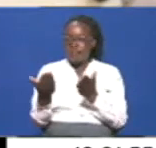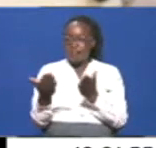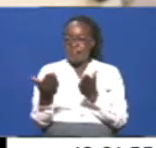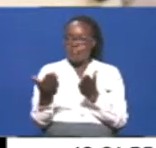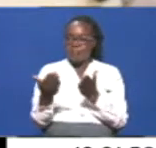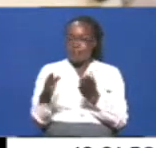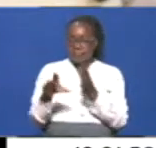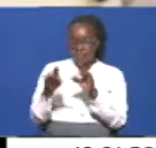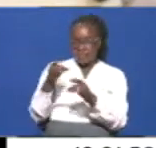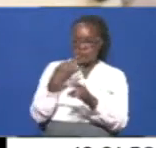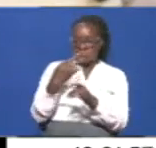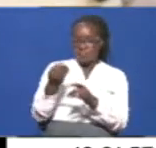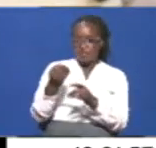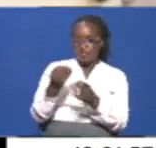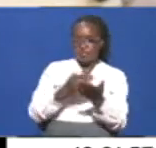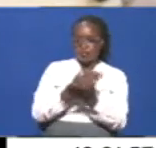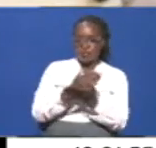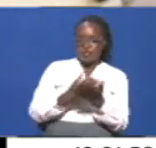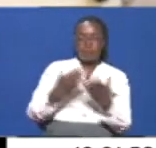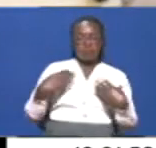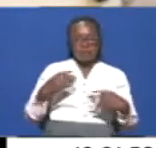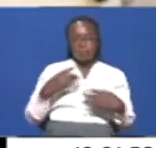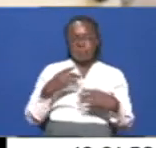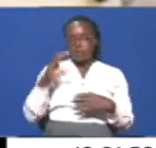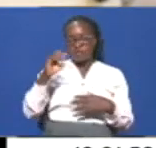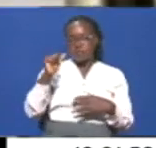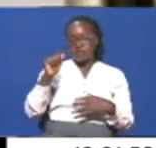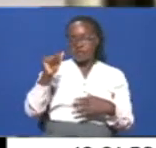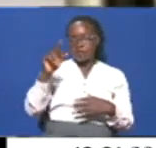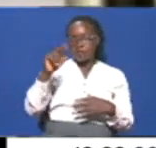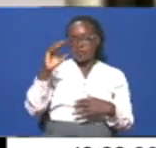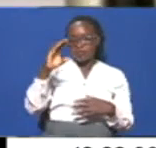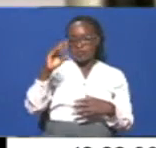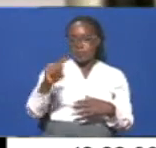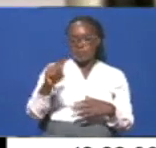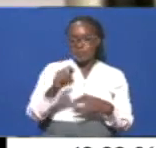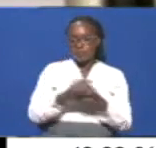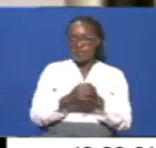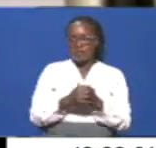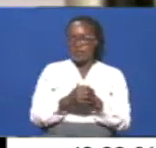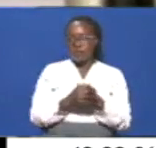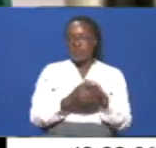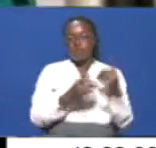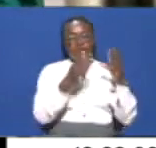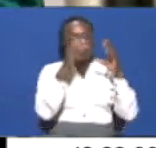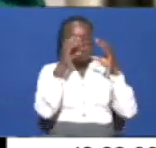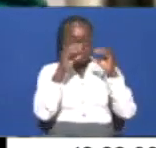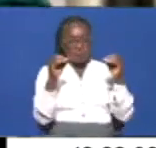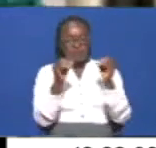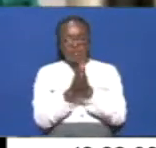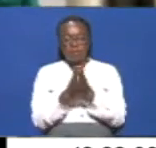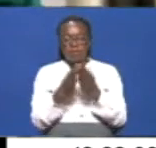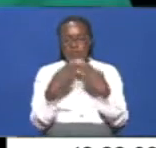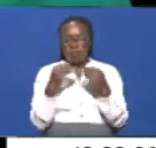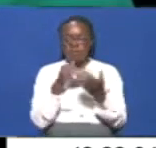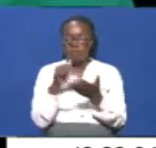of that 300 cataract patients which we are going to perform in this exercise. Ukosefu wa wataalamu wa macho katika vituo vya afya vya